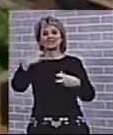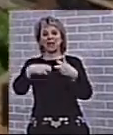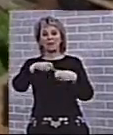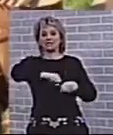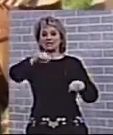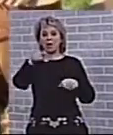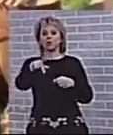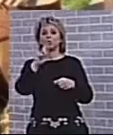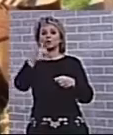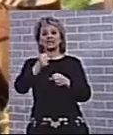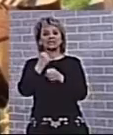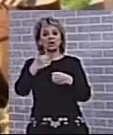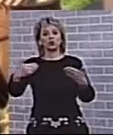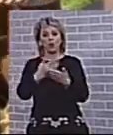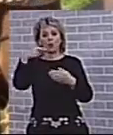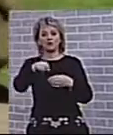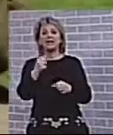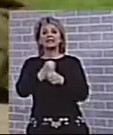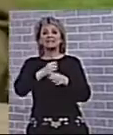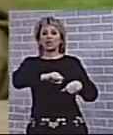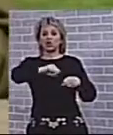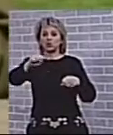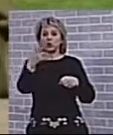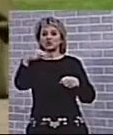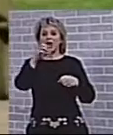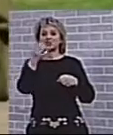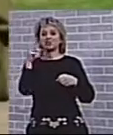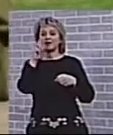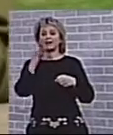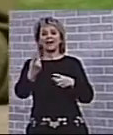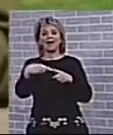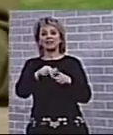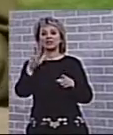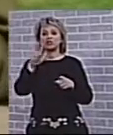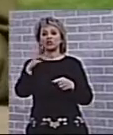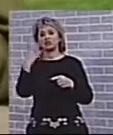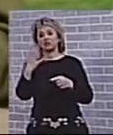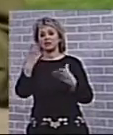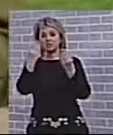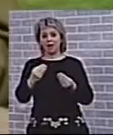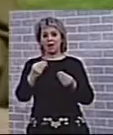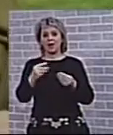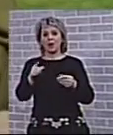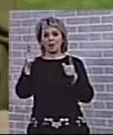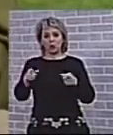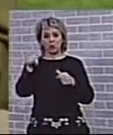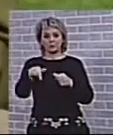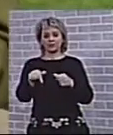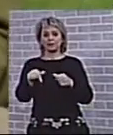Сломалась сабля, кузнец мастерит новую. Сделать клинок шашки, это 3, а то и 4 дня могло уйти.